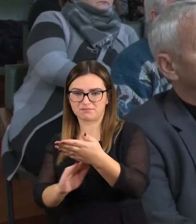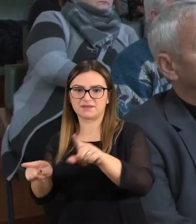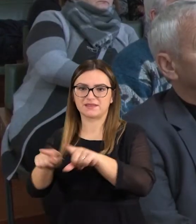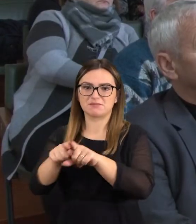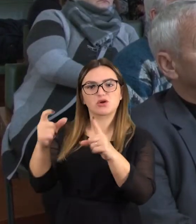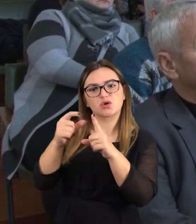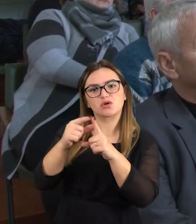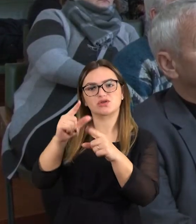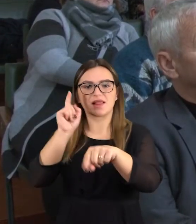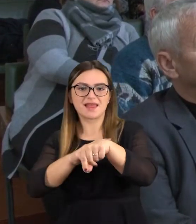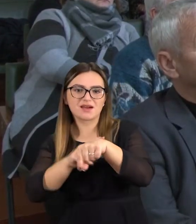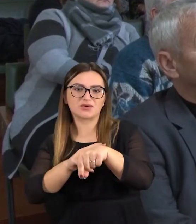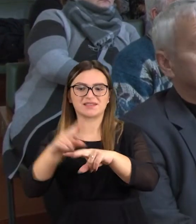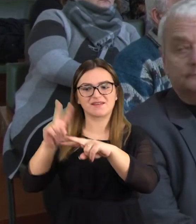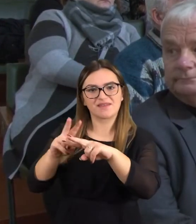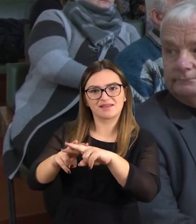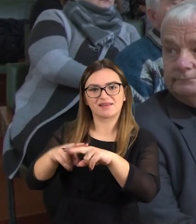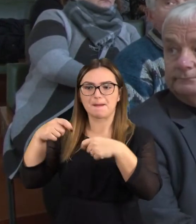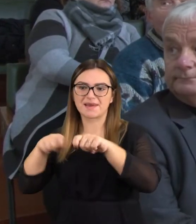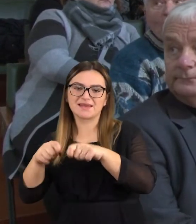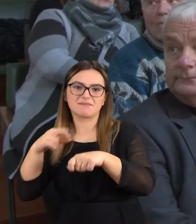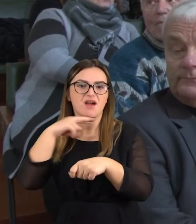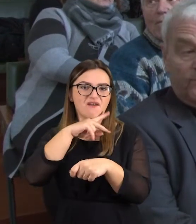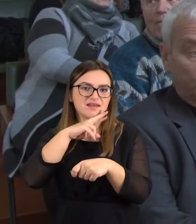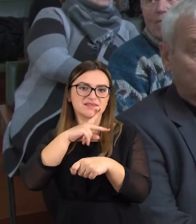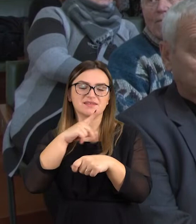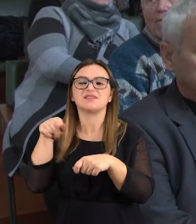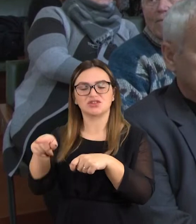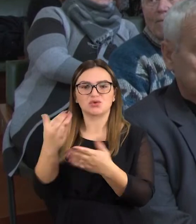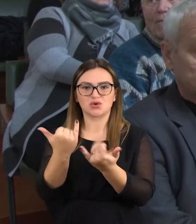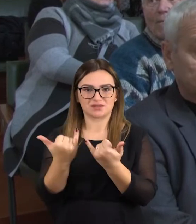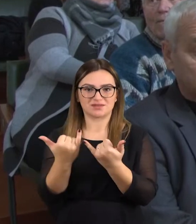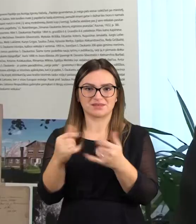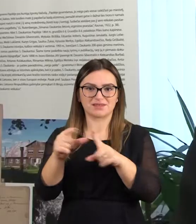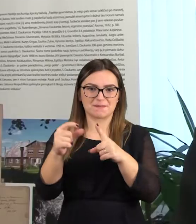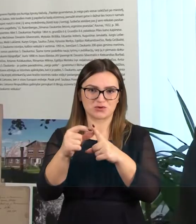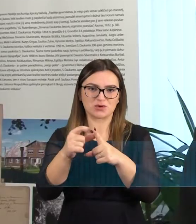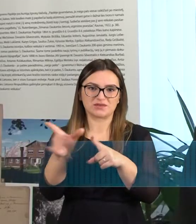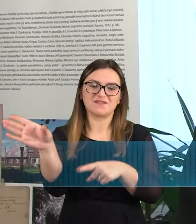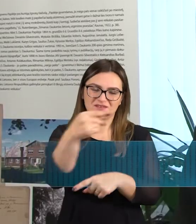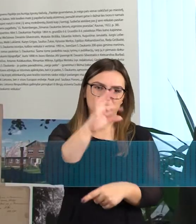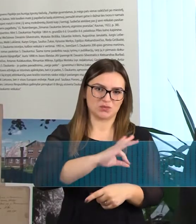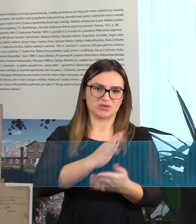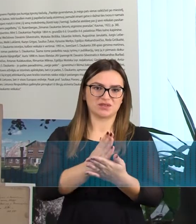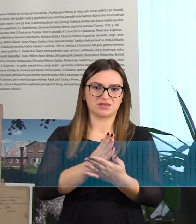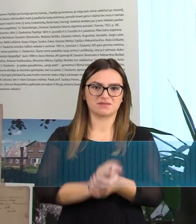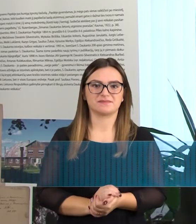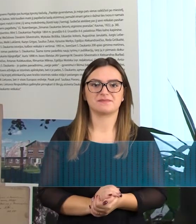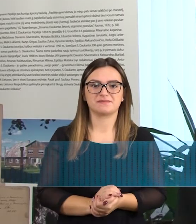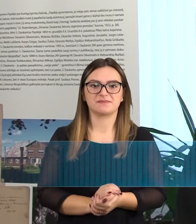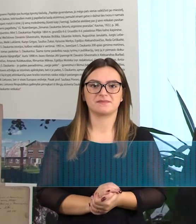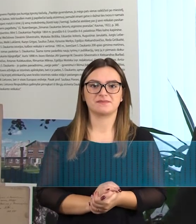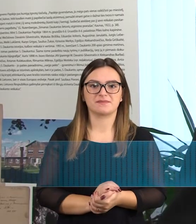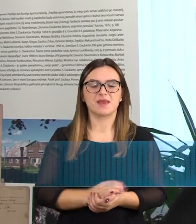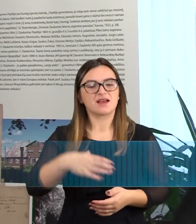žodžius tokius kaip laikrodis, vietovė, prekyba, vaistininkas. Būdvardis vartojame iki šiol. Tai matydami dvasininkai